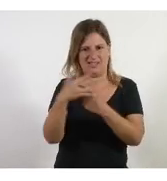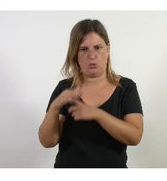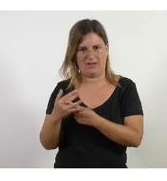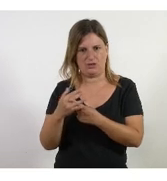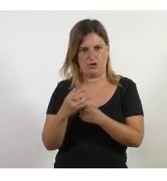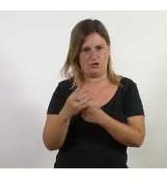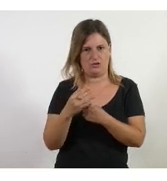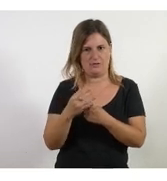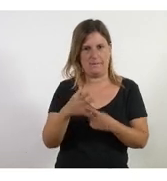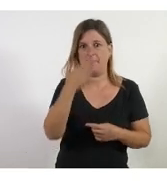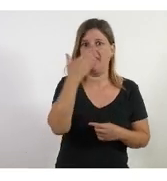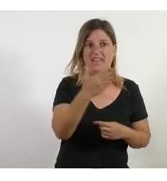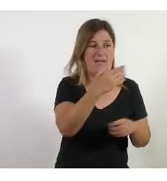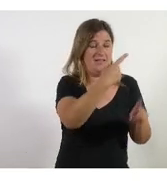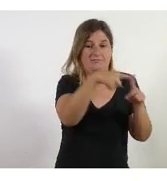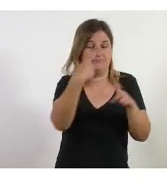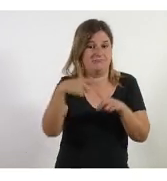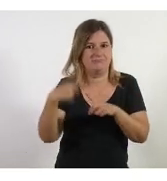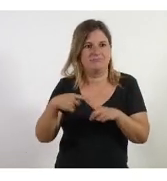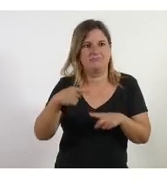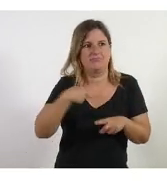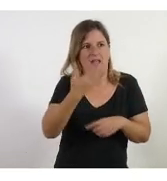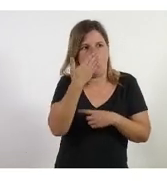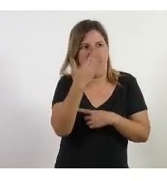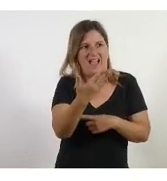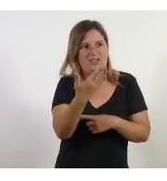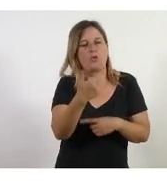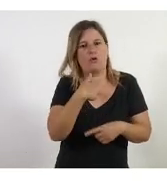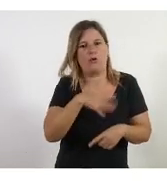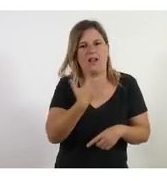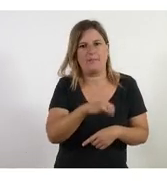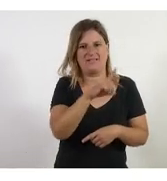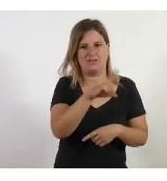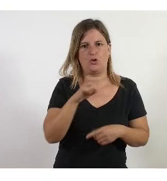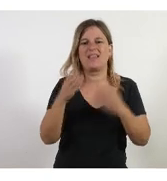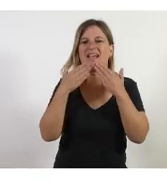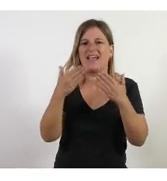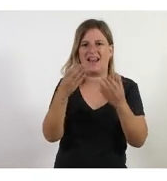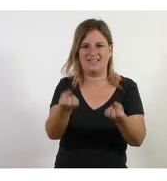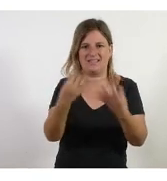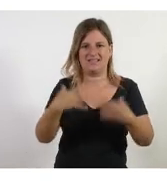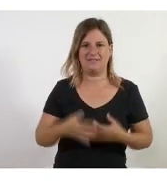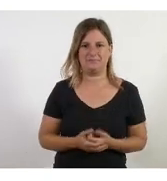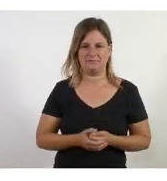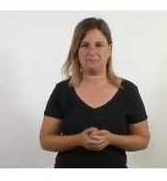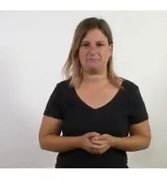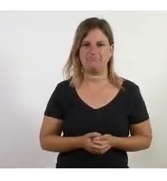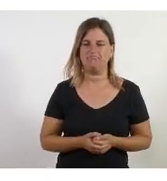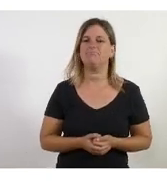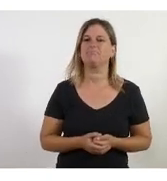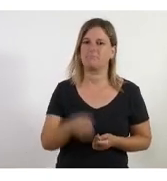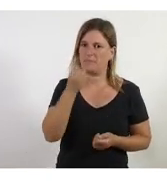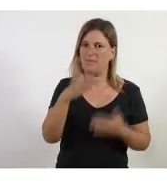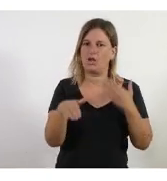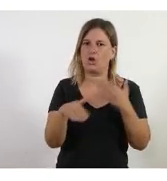de qualsevol aspecte de la meva vida. És així. Comparteixo totalment. Gràcies, Marc. Doncs, si et sembla, Mercè, anem a l'exercici,